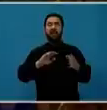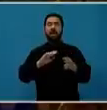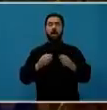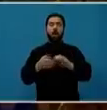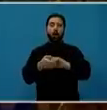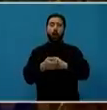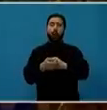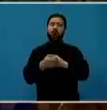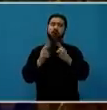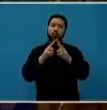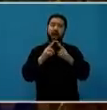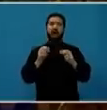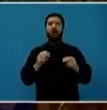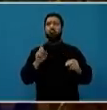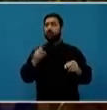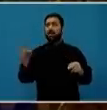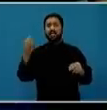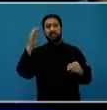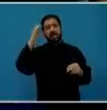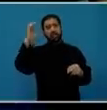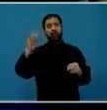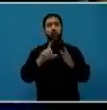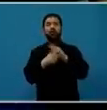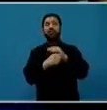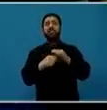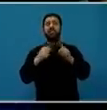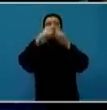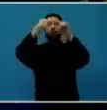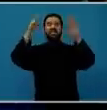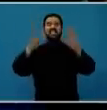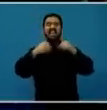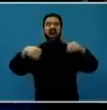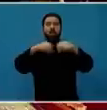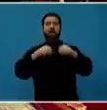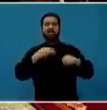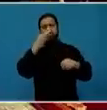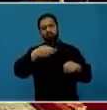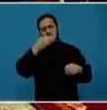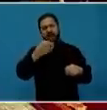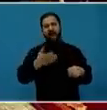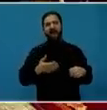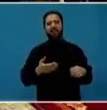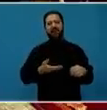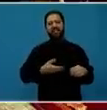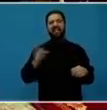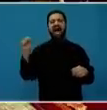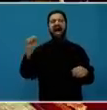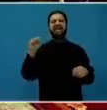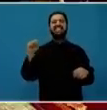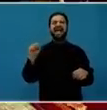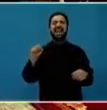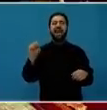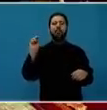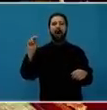ceilalți credincioși din parohie. Și chiar spunea părintele Arsenie Papacioc foarte frumos că dacă nu